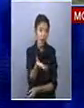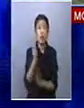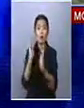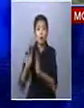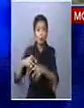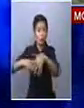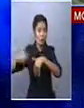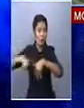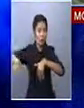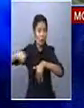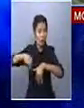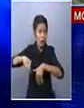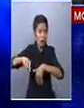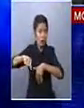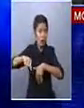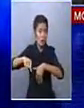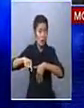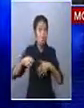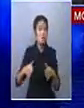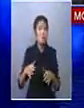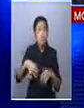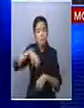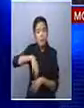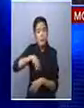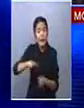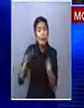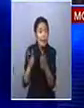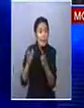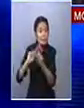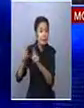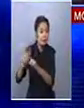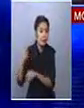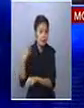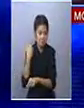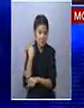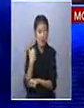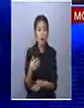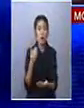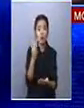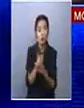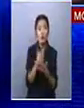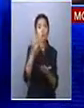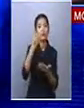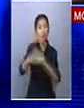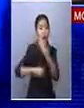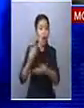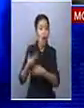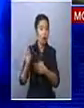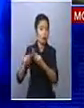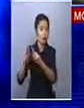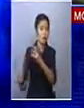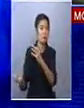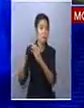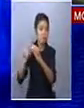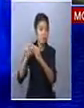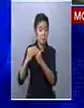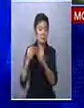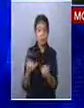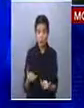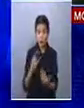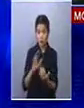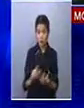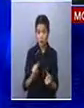จำนวนมากเนี่ยเป็นนักลงทุนรายย่อยนะครับทำให้มีการฟอร์สเซลเกิดขึ้นสูงมากการฟื้นตัวอย่างรวดเร็วขึ้นมาเนี่ยเราก็ยัง